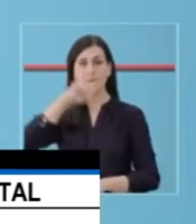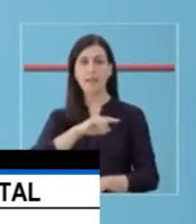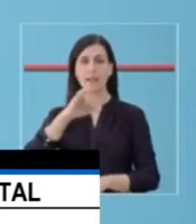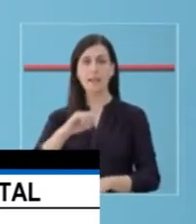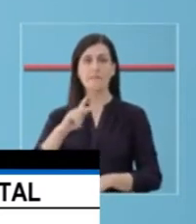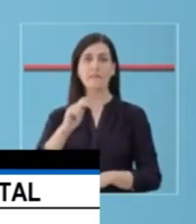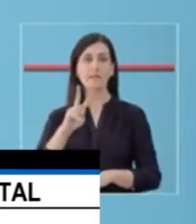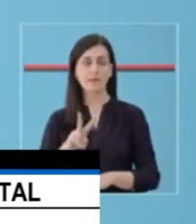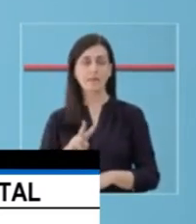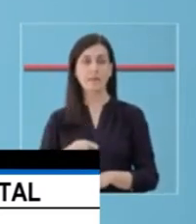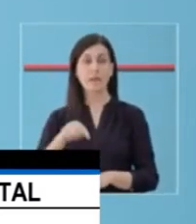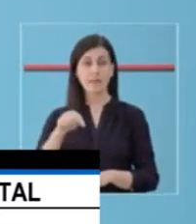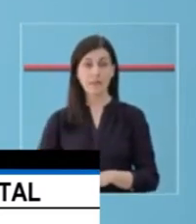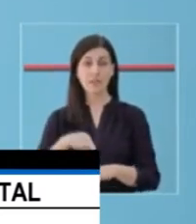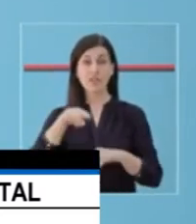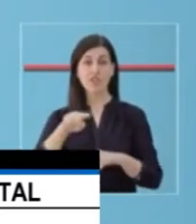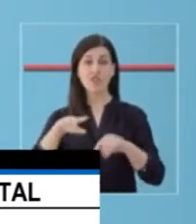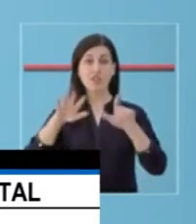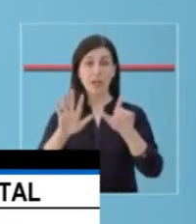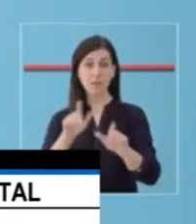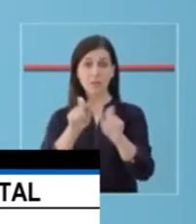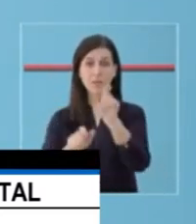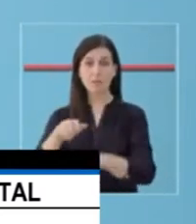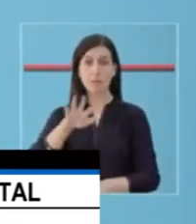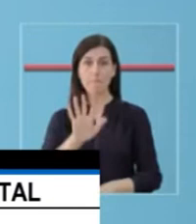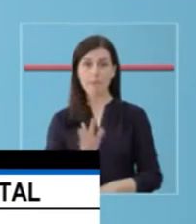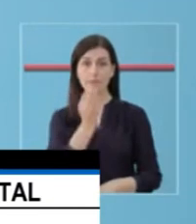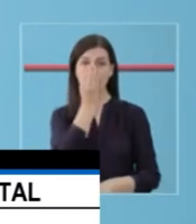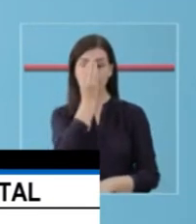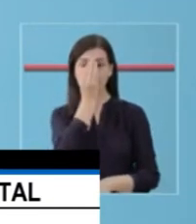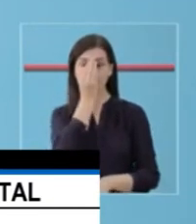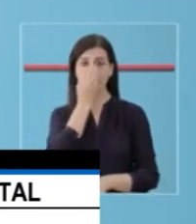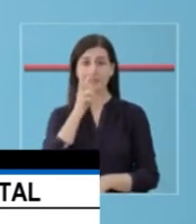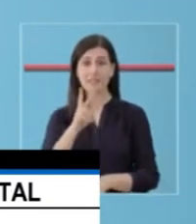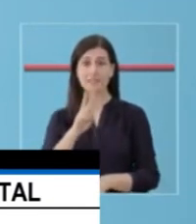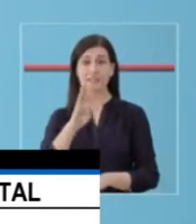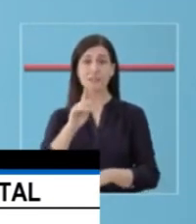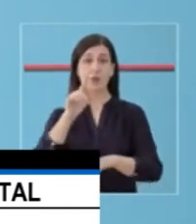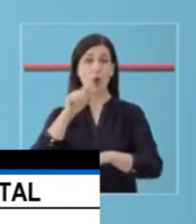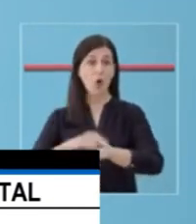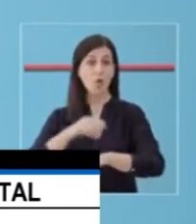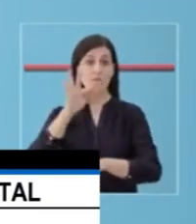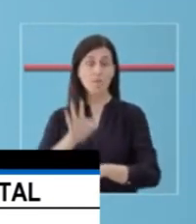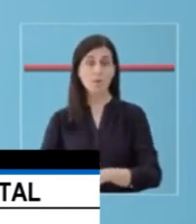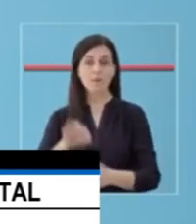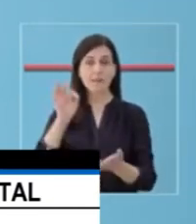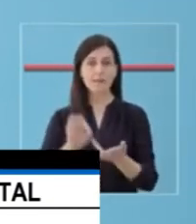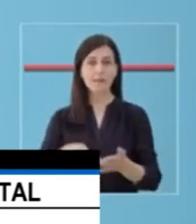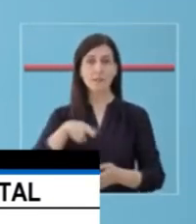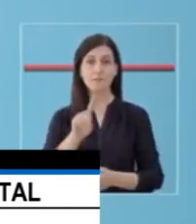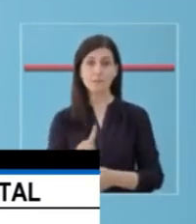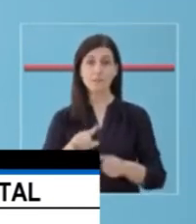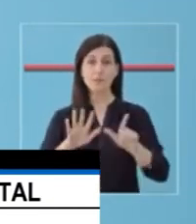infektiv. Aktualisht janë të shtruar 17 pacientë, 5 në terapi intensive. Gjatë 24 orëve të fundit janë